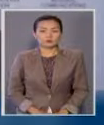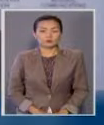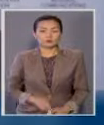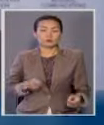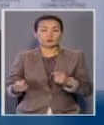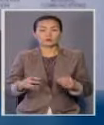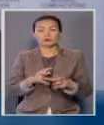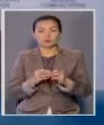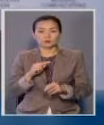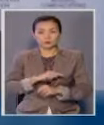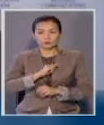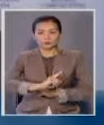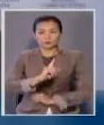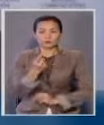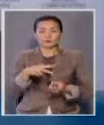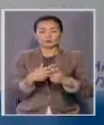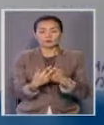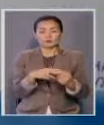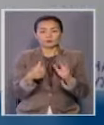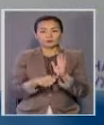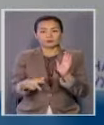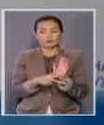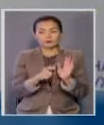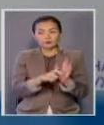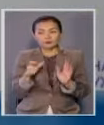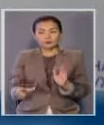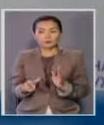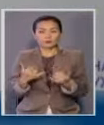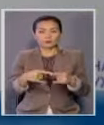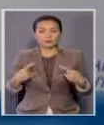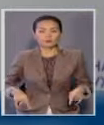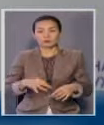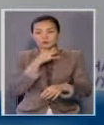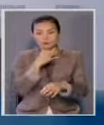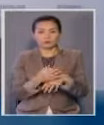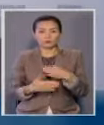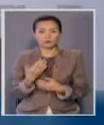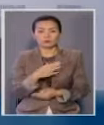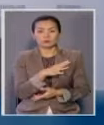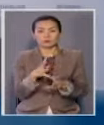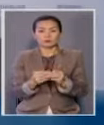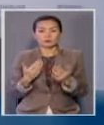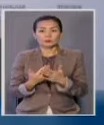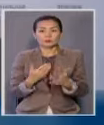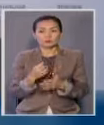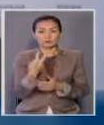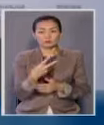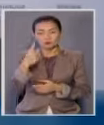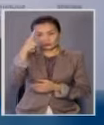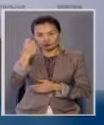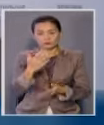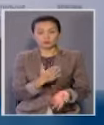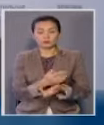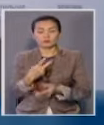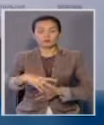Жүргізген аудит нәтижелерімен бірінші жарты жылдықта 67 лауазымды тұлға түрлі жауапкершілікке тартылды. Оның ішінде 42-сіне ескерту